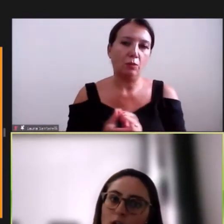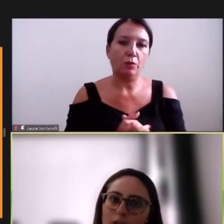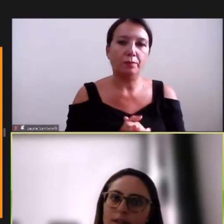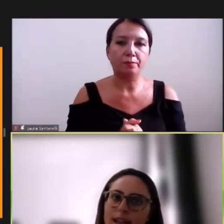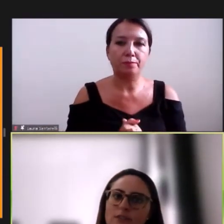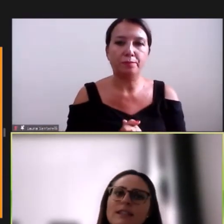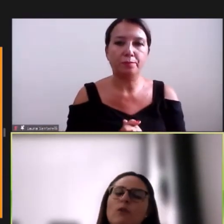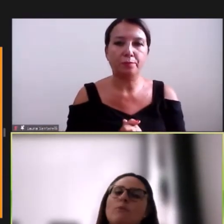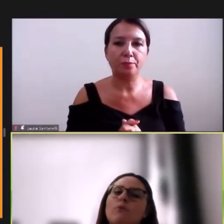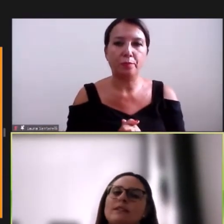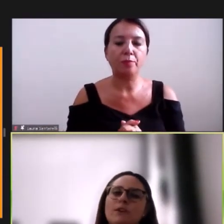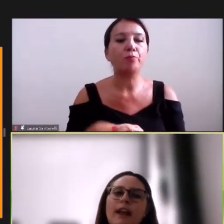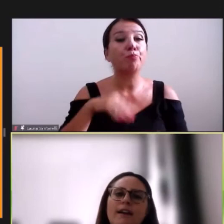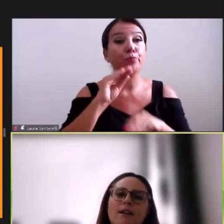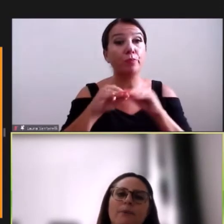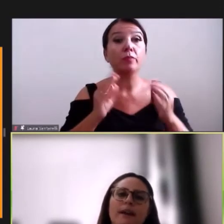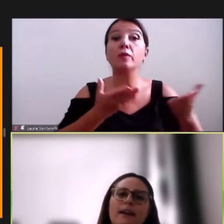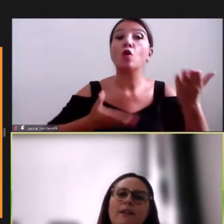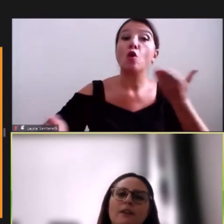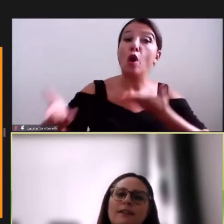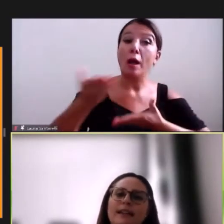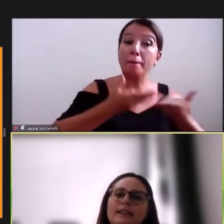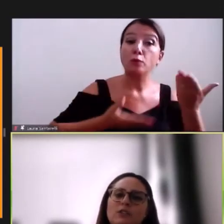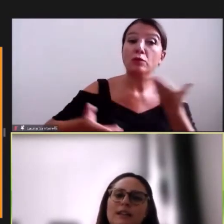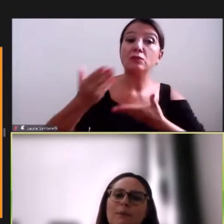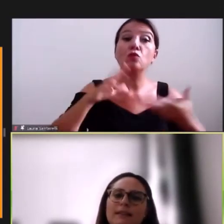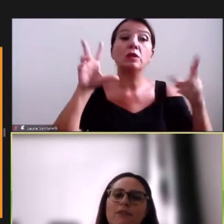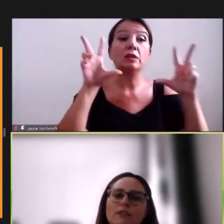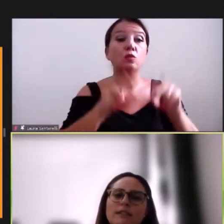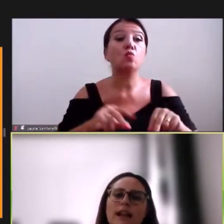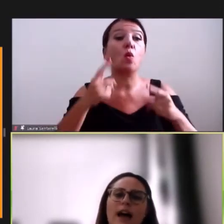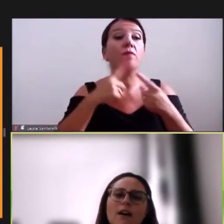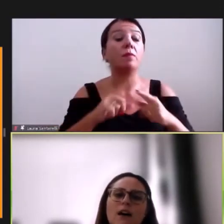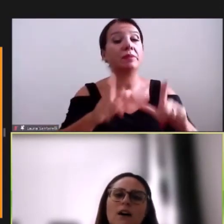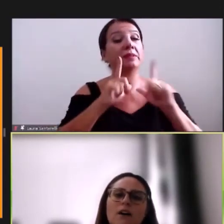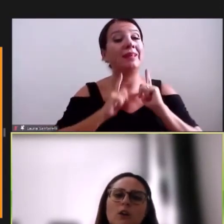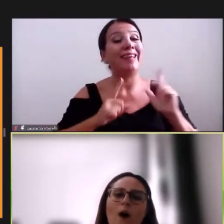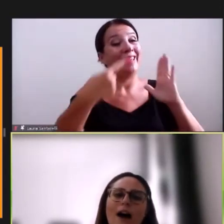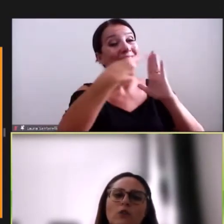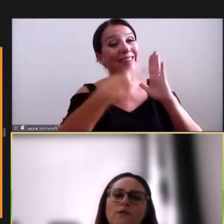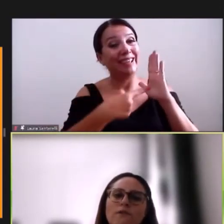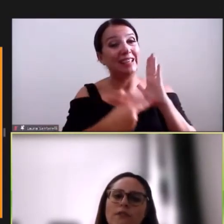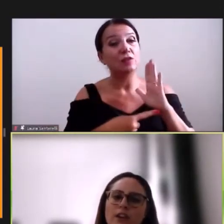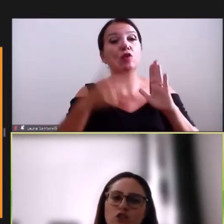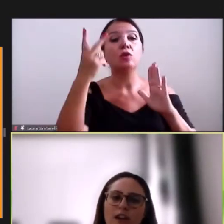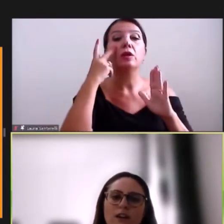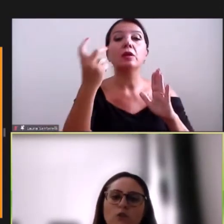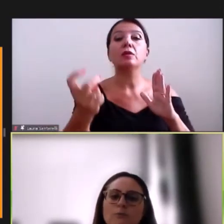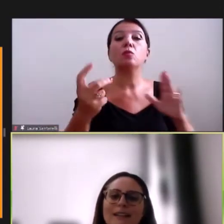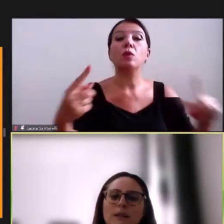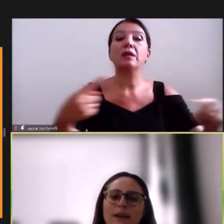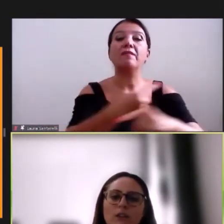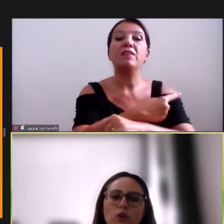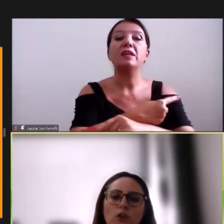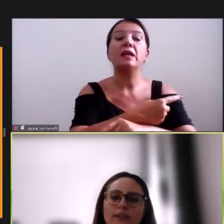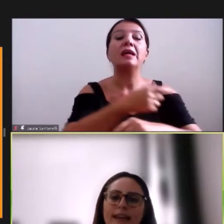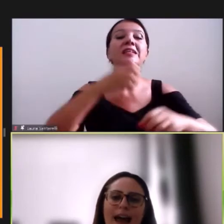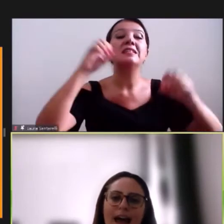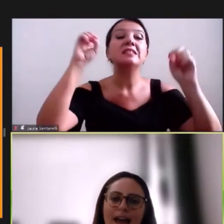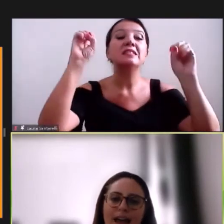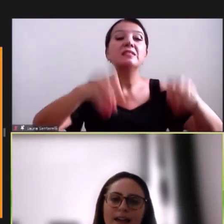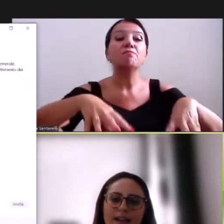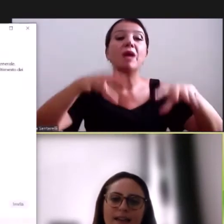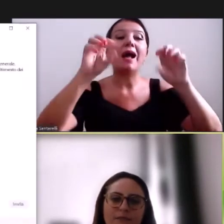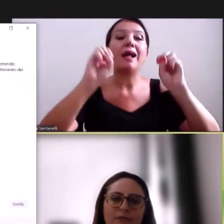Chiedo ancora una volta la vostra collaborazione per avere un'indicazione da parte vostra riguardo invece lo smaltimento